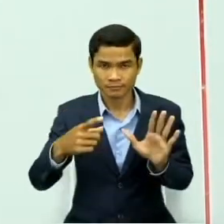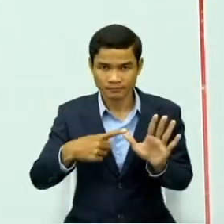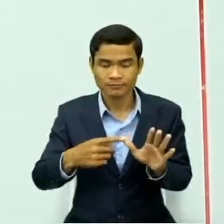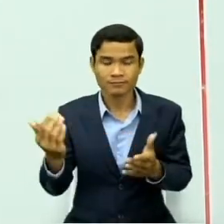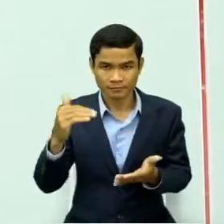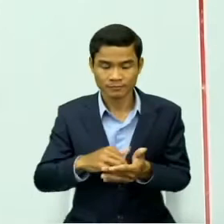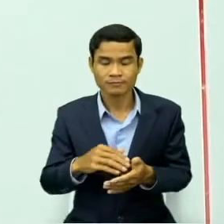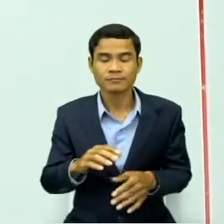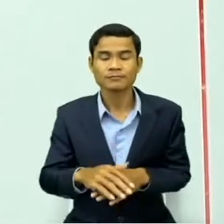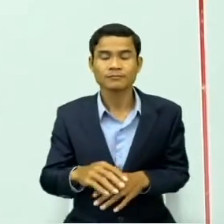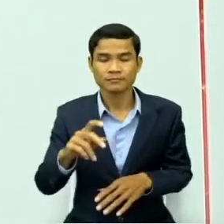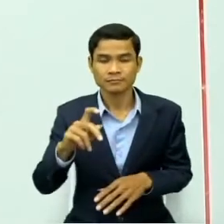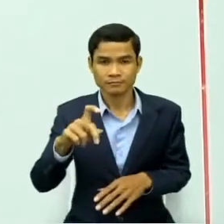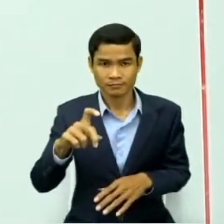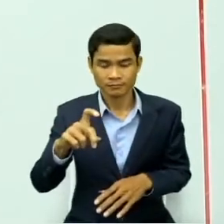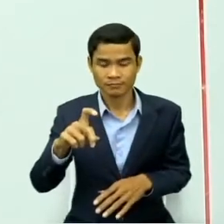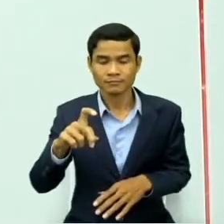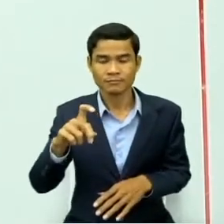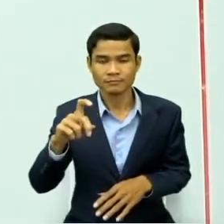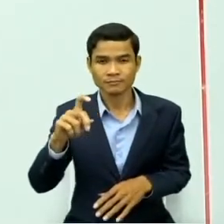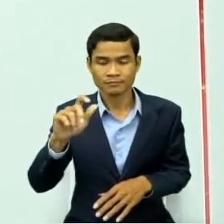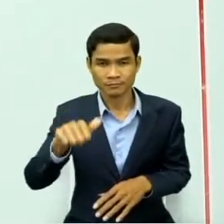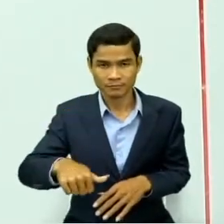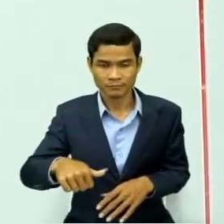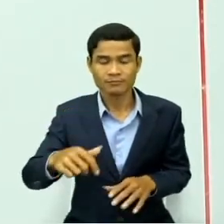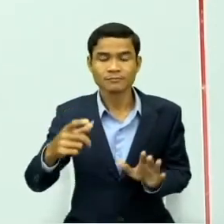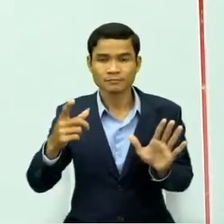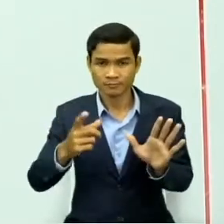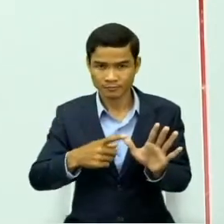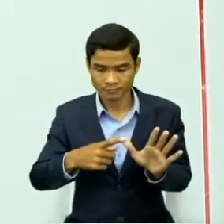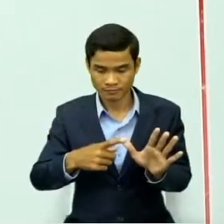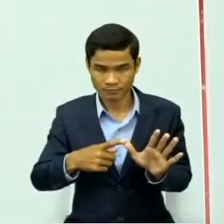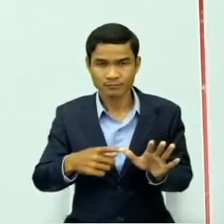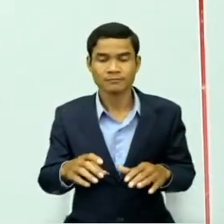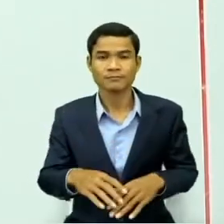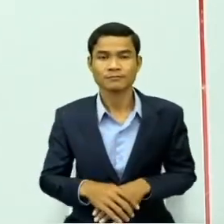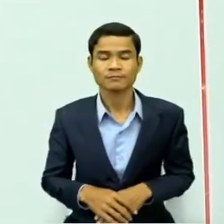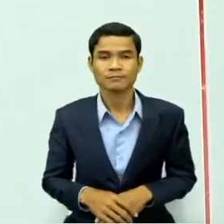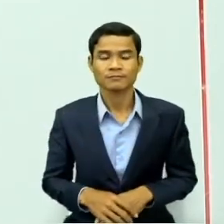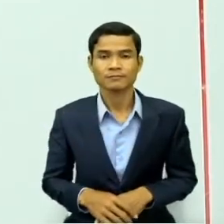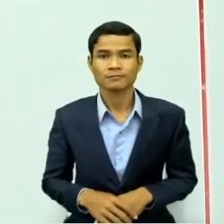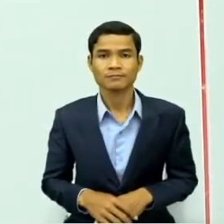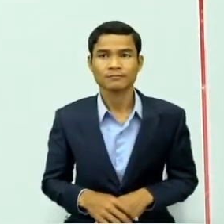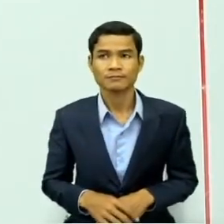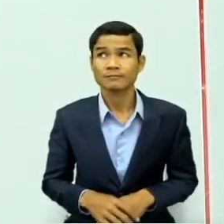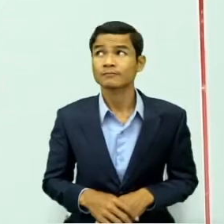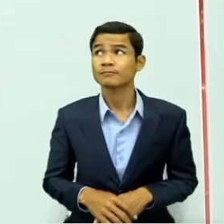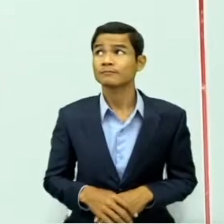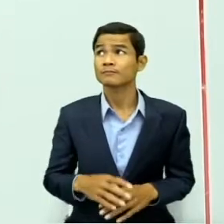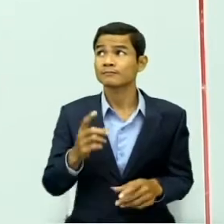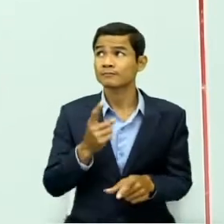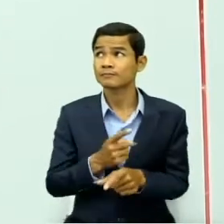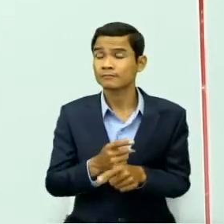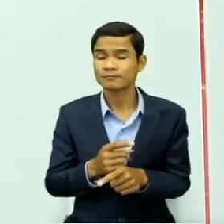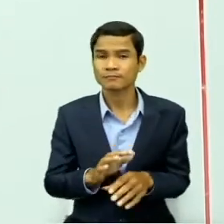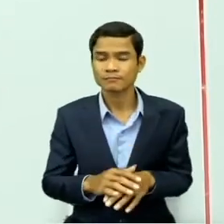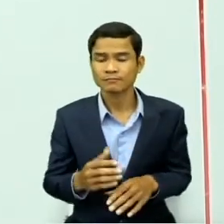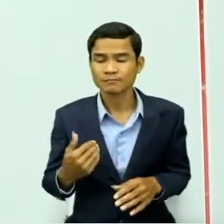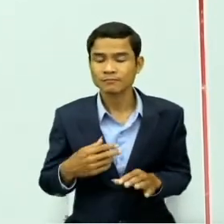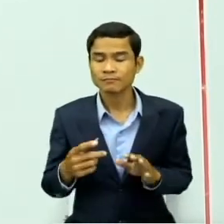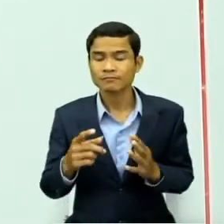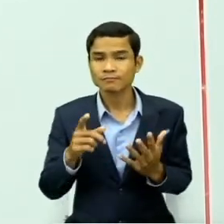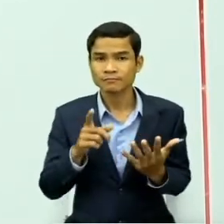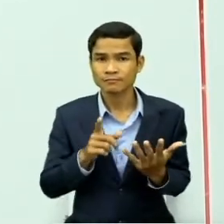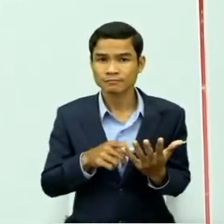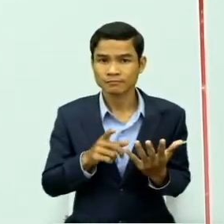đơn tiệt ná. Phnhau ý phnhì. Chà, tâm tự đại được tế con.